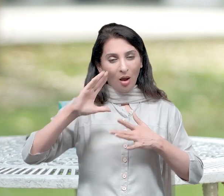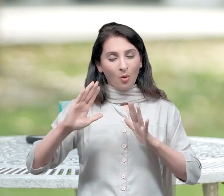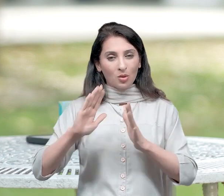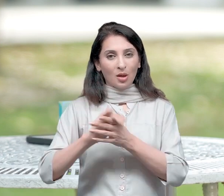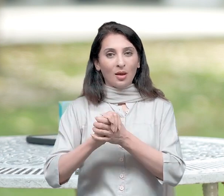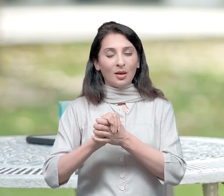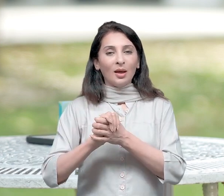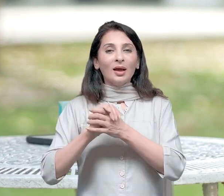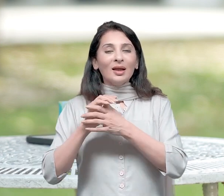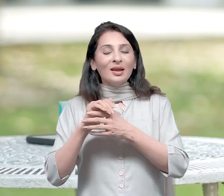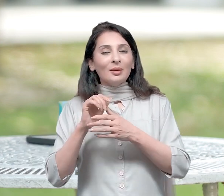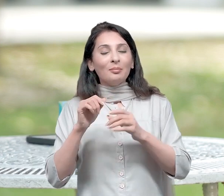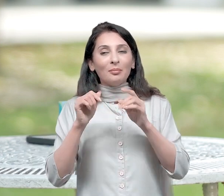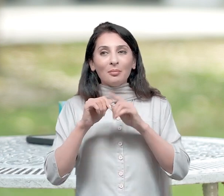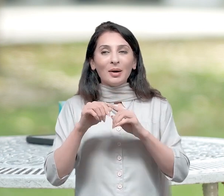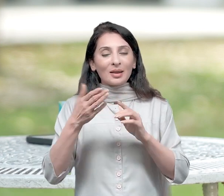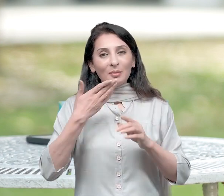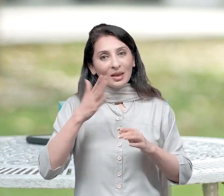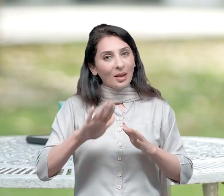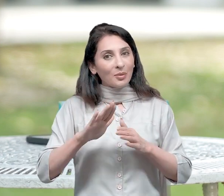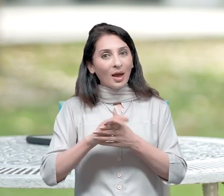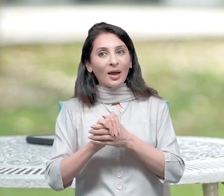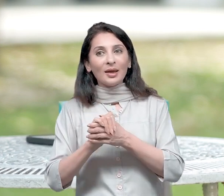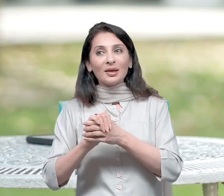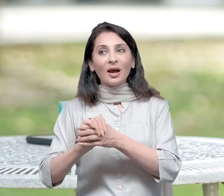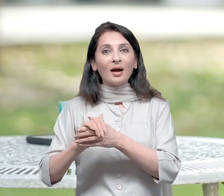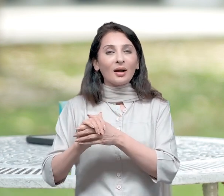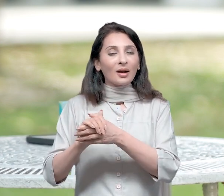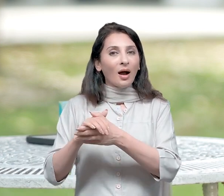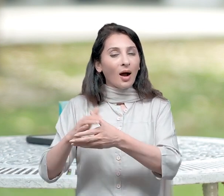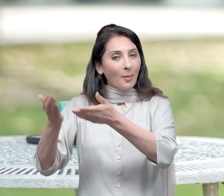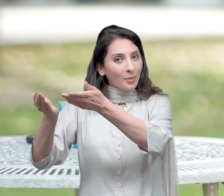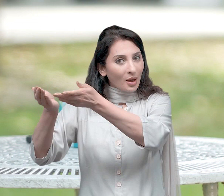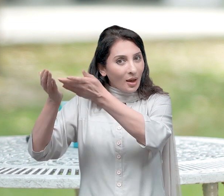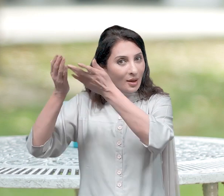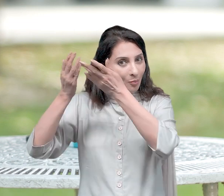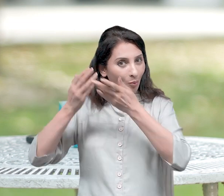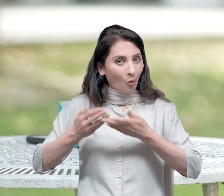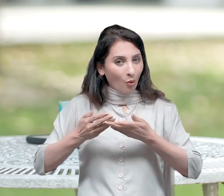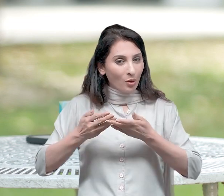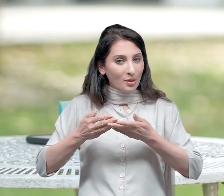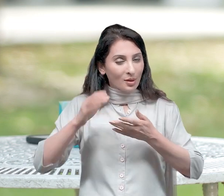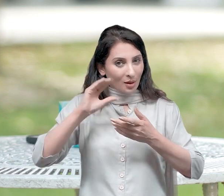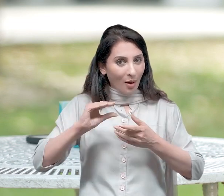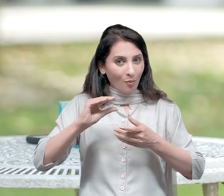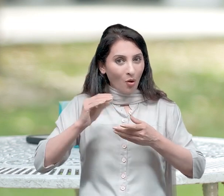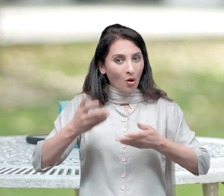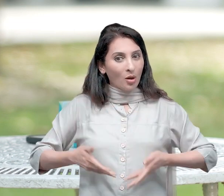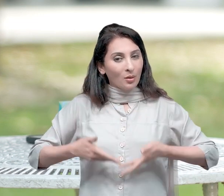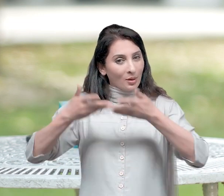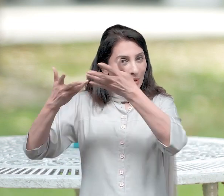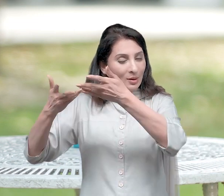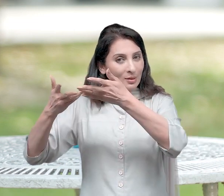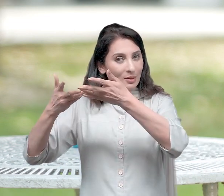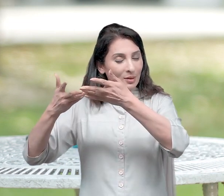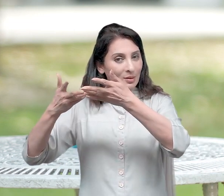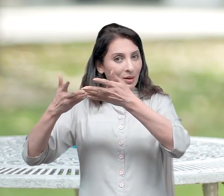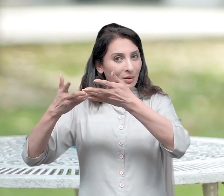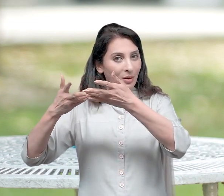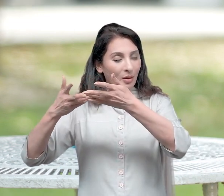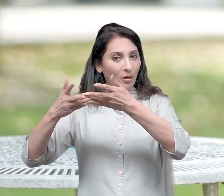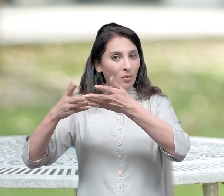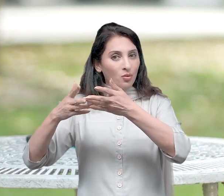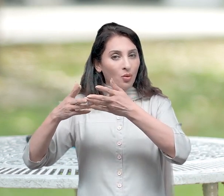تو مقصد یہ ہے کہ جب آپ کی ایکسپورٹس زیادہ ہوتی ہیں، امپورٹس کم ہوتی ہیں، تو آپ کے فارن